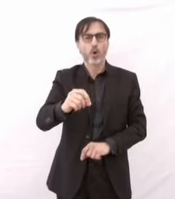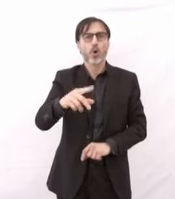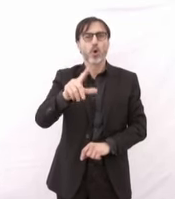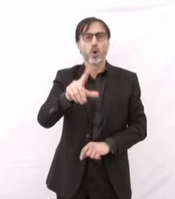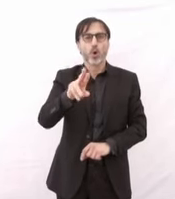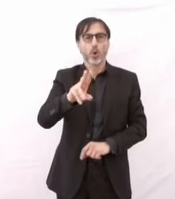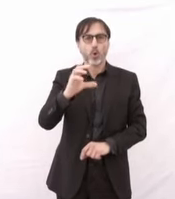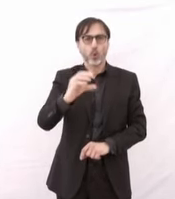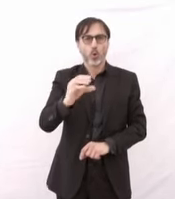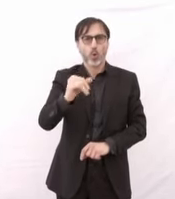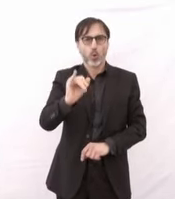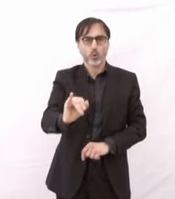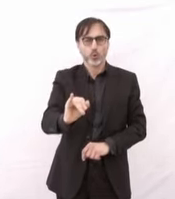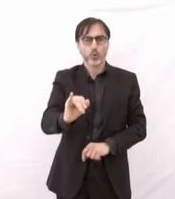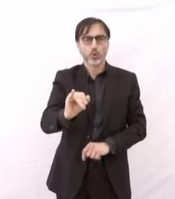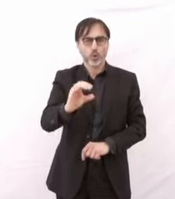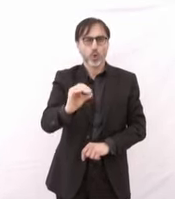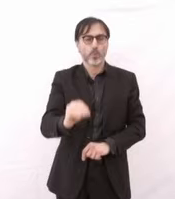Nuccio,